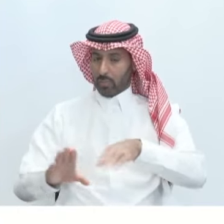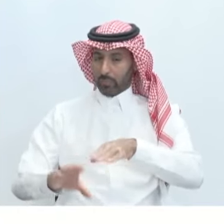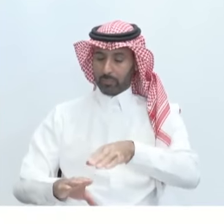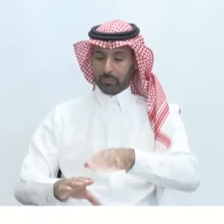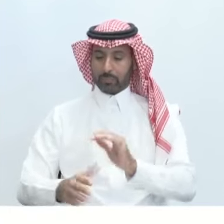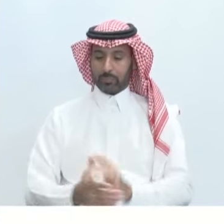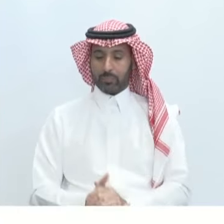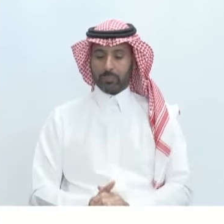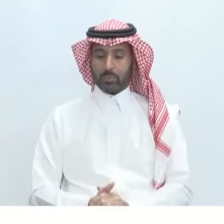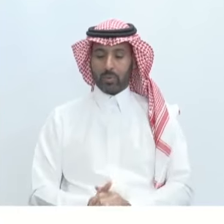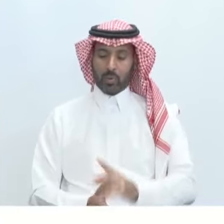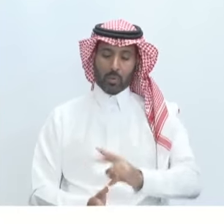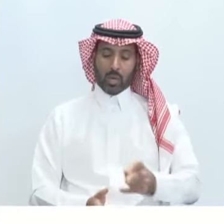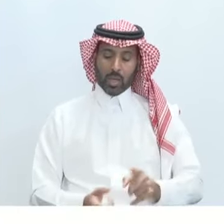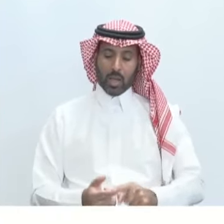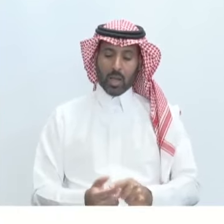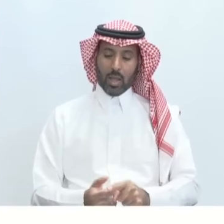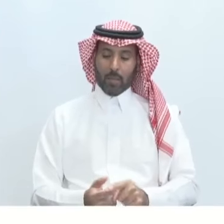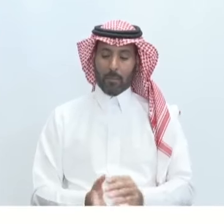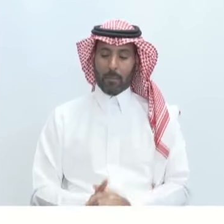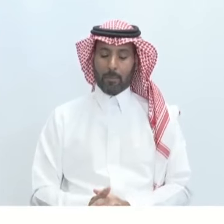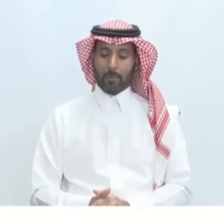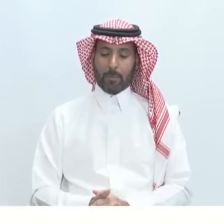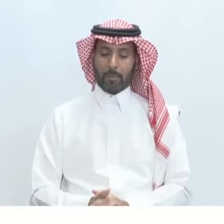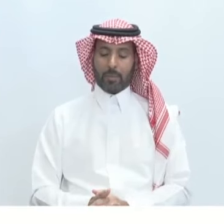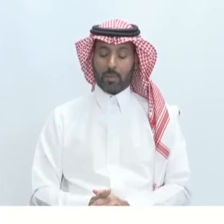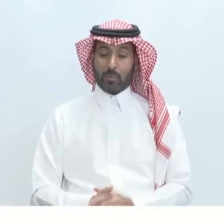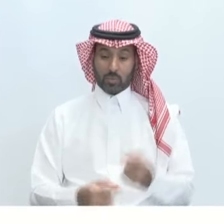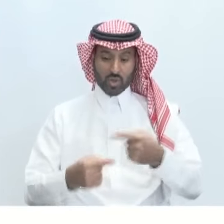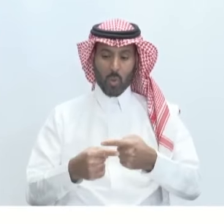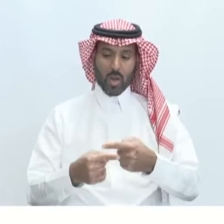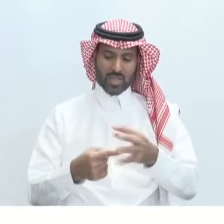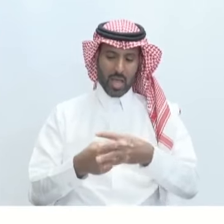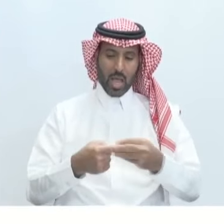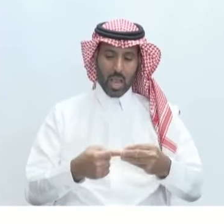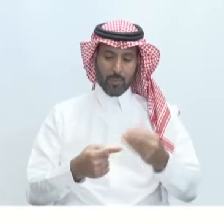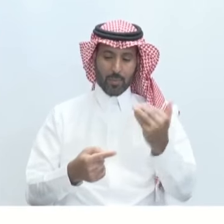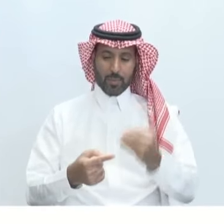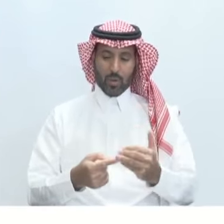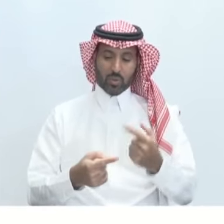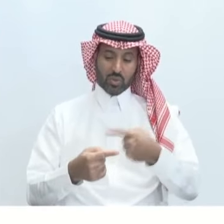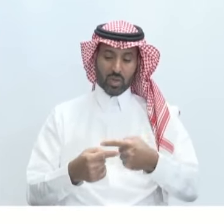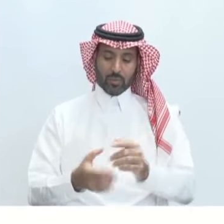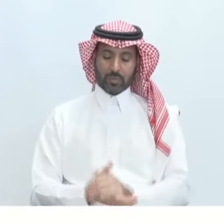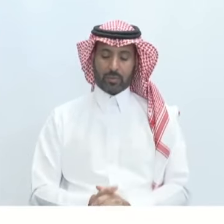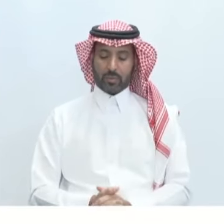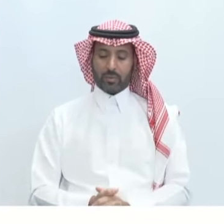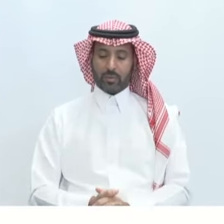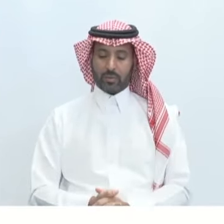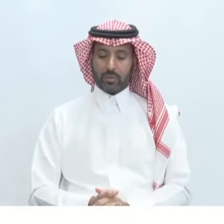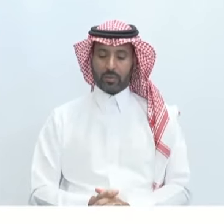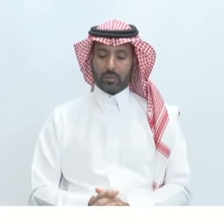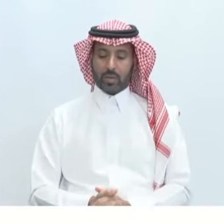سنسر وغيرنا علامه المساواه الى اقل من او يساوي واستخدمنا